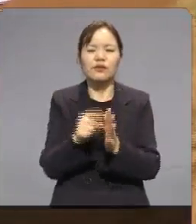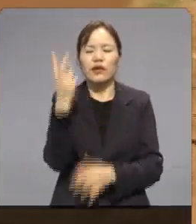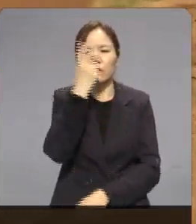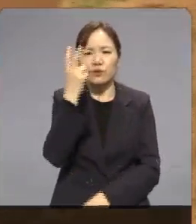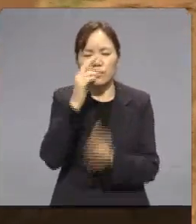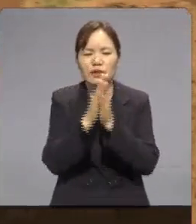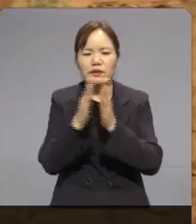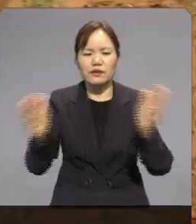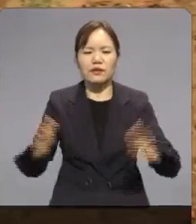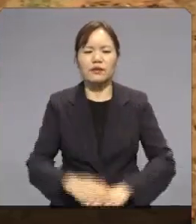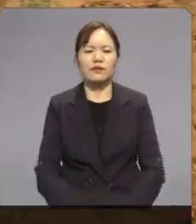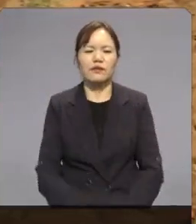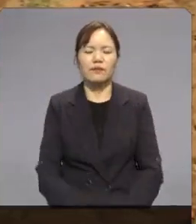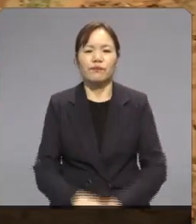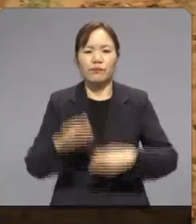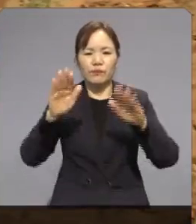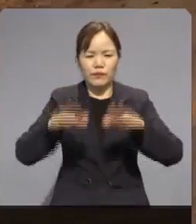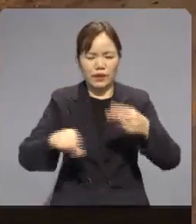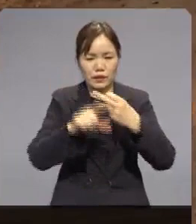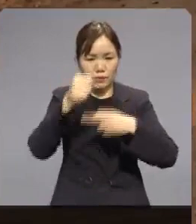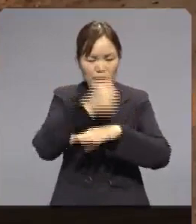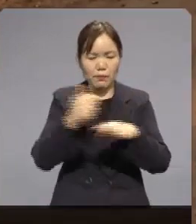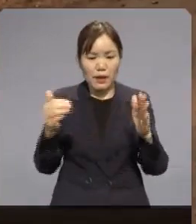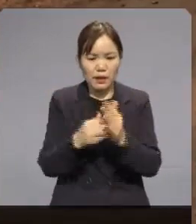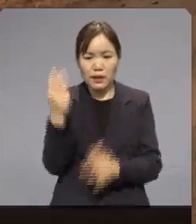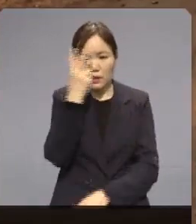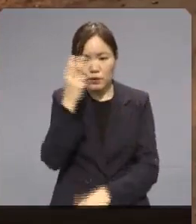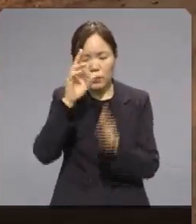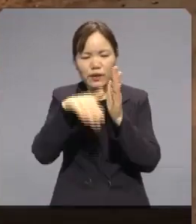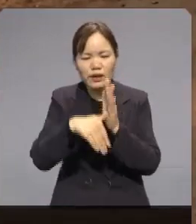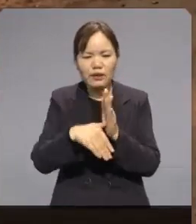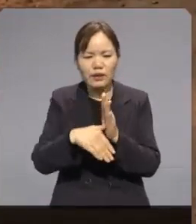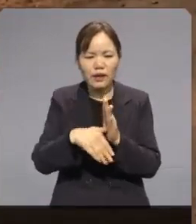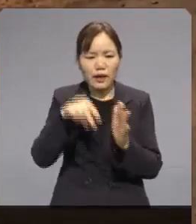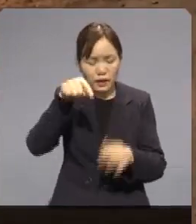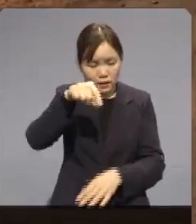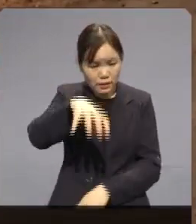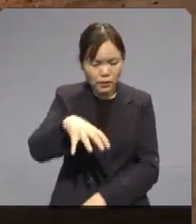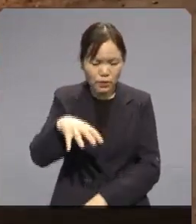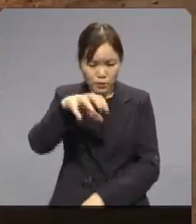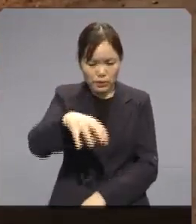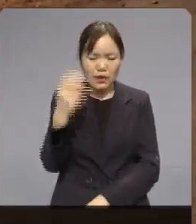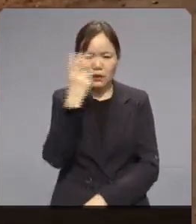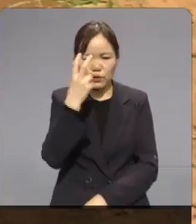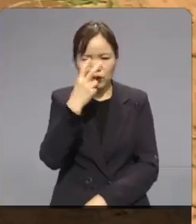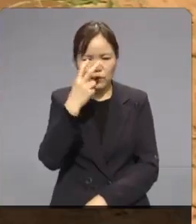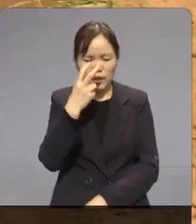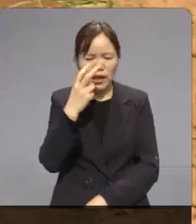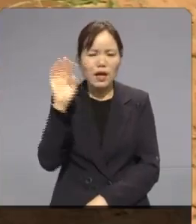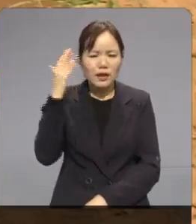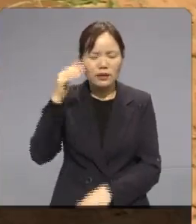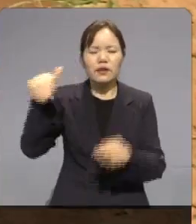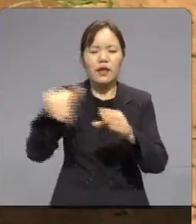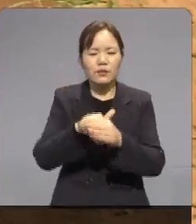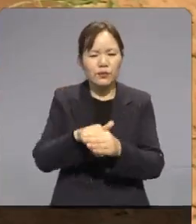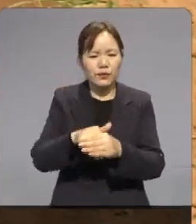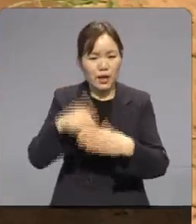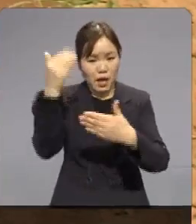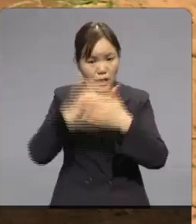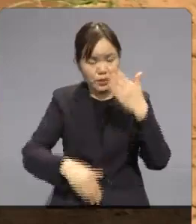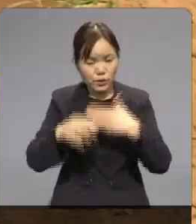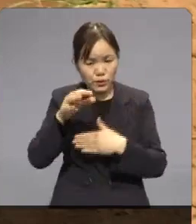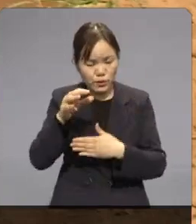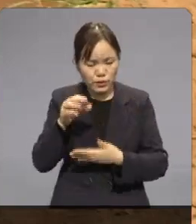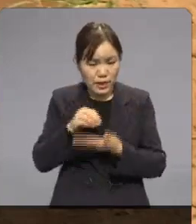착수합니다 올 연말까지 진행될 용역에서는 성감 학원 현장 조사와 근대문화유산 등록 검토 등